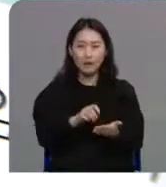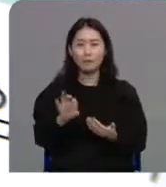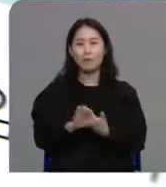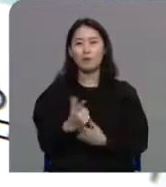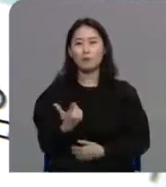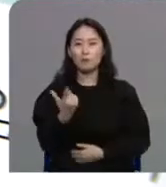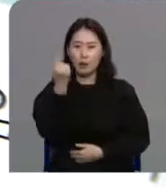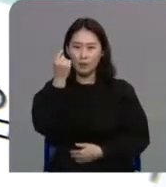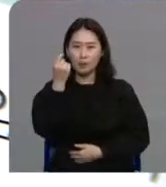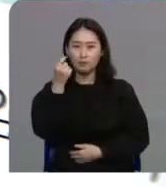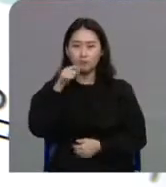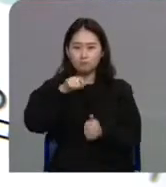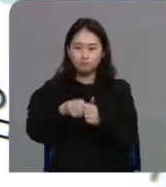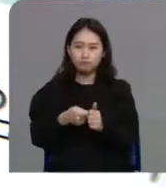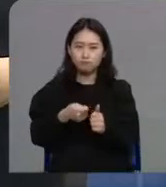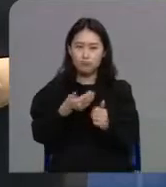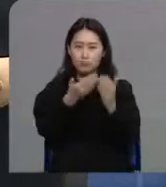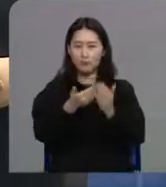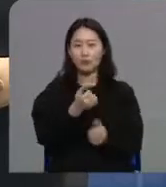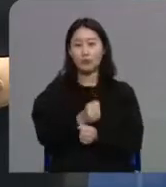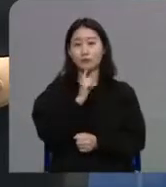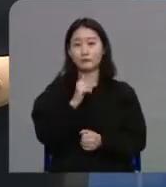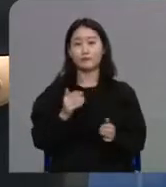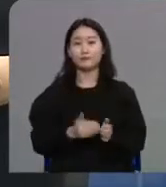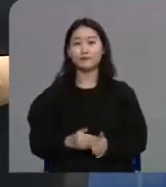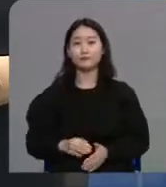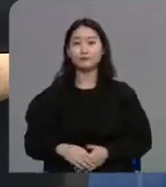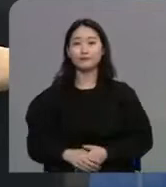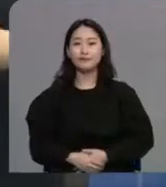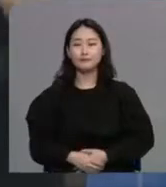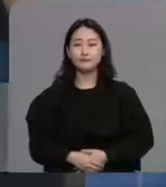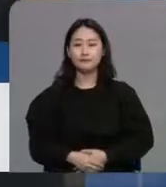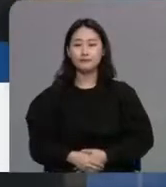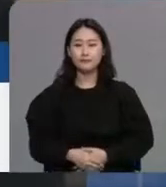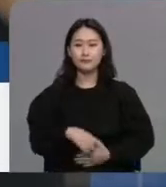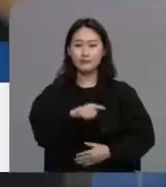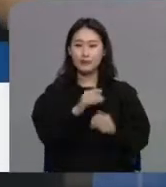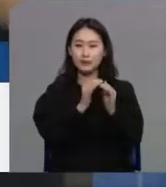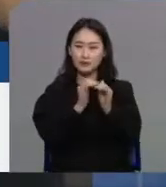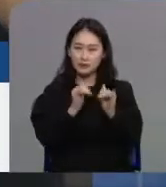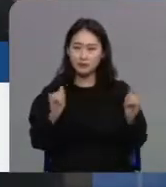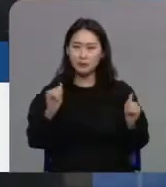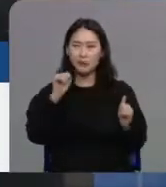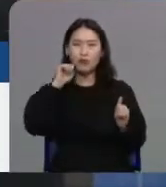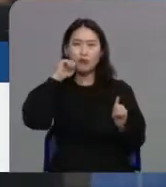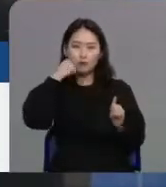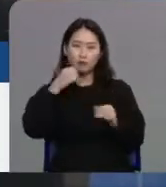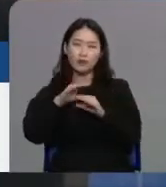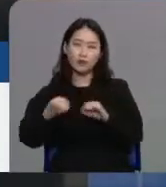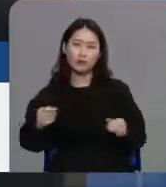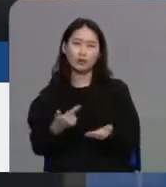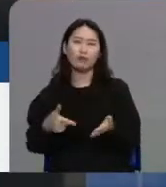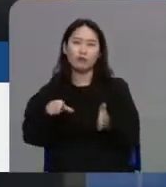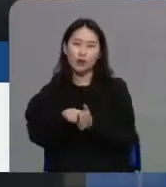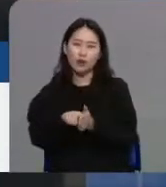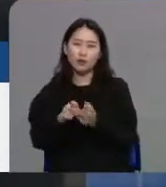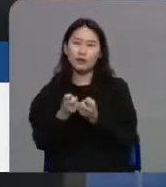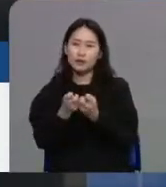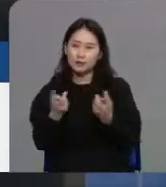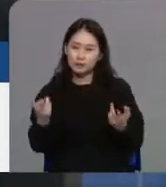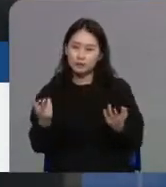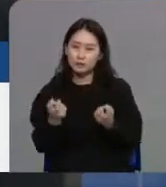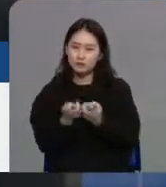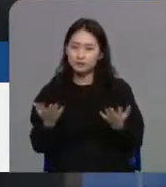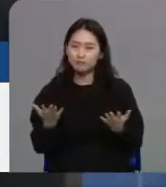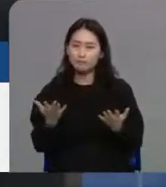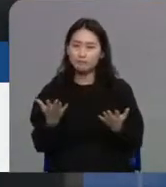조치를 하겠다고 밝혔습니다 임 들으 어떤 어려움을 해소 위해서 불가 패해 여러분도 단계를 완화된 부분이